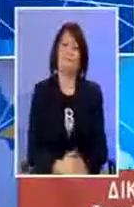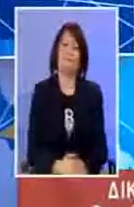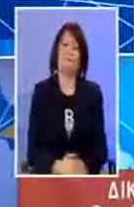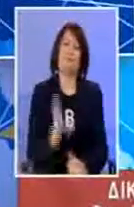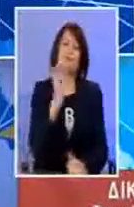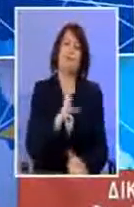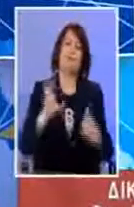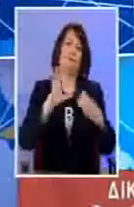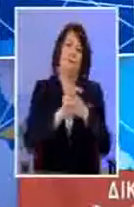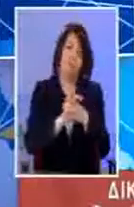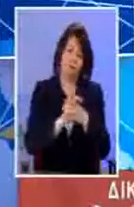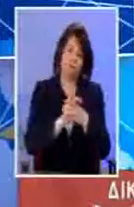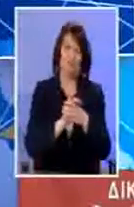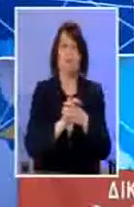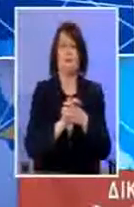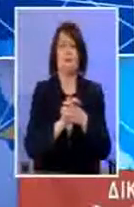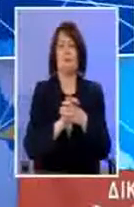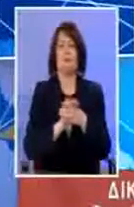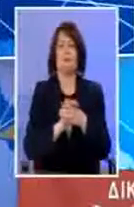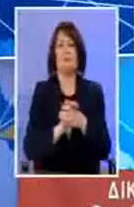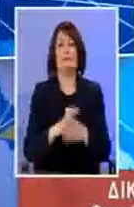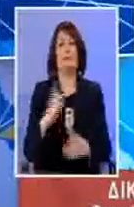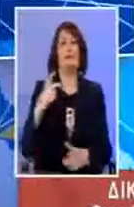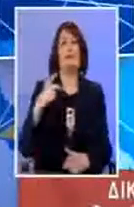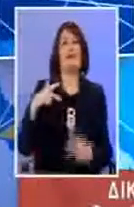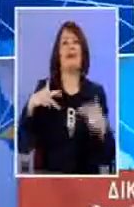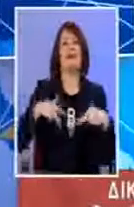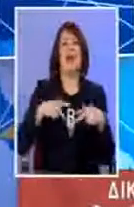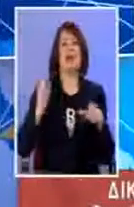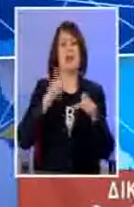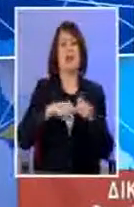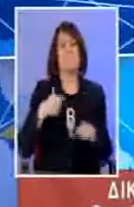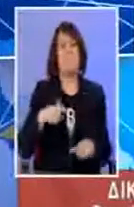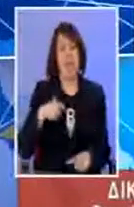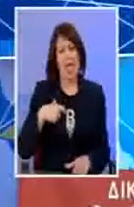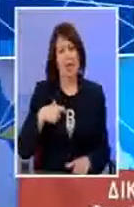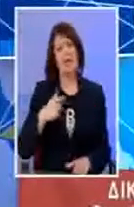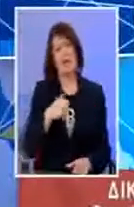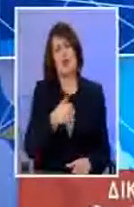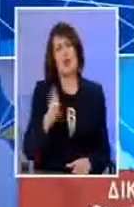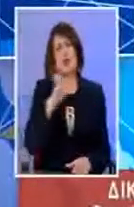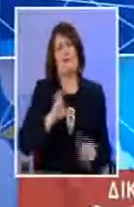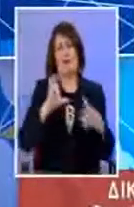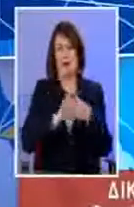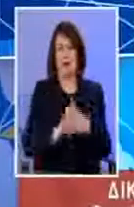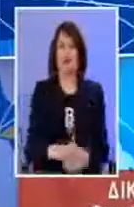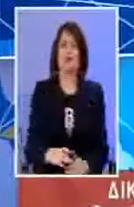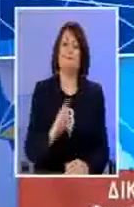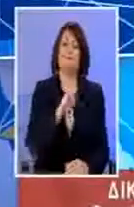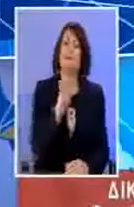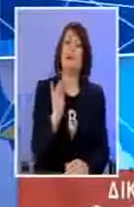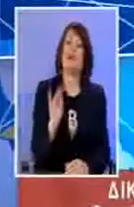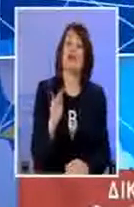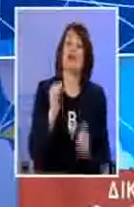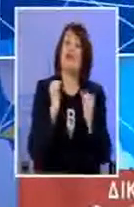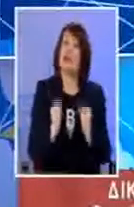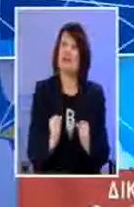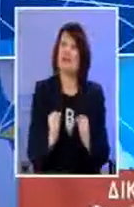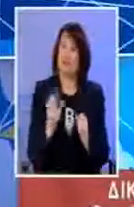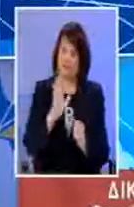Ευρωπαϊκή Ένωση και στα κράτη-μέλη και στα κράτη εκτός μέλης Ευρωπαϊκής Ένωσης. Να σας ρωτήσω και ένα βασικό ακόμα είναι για